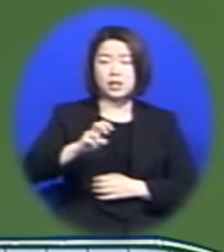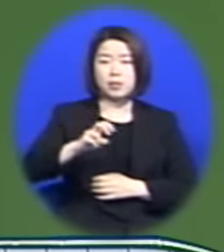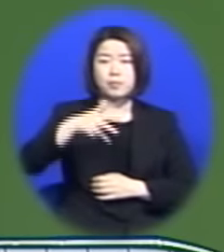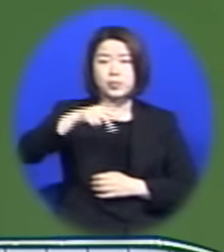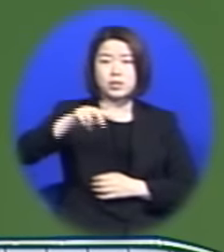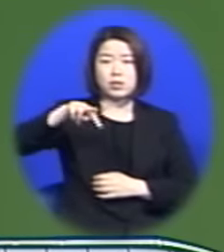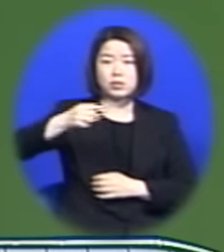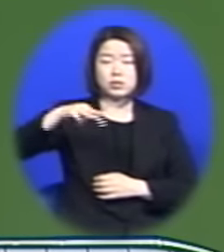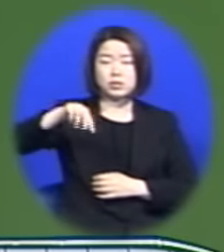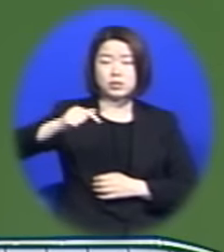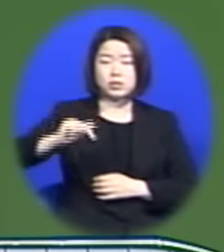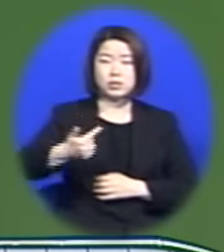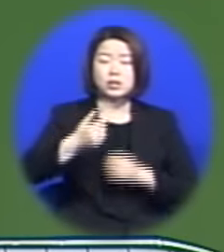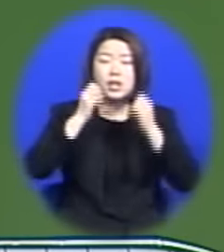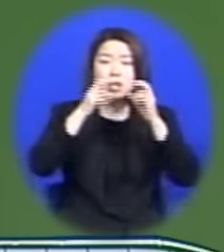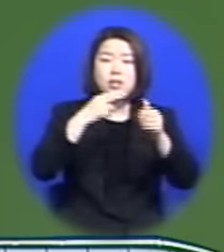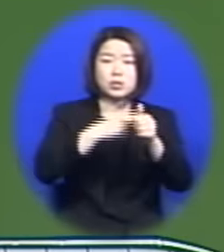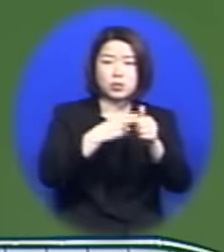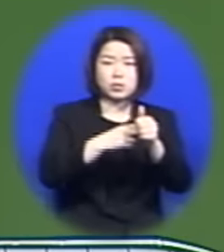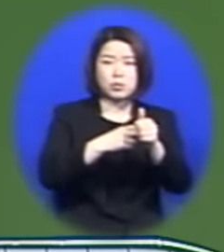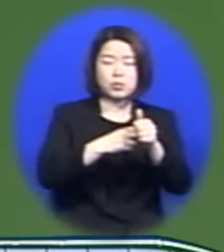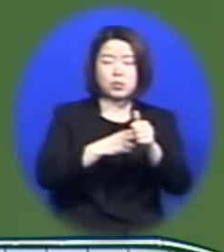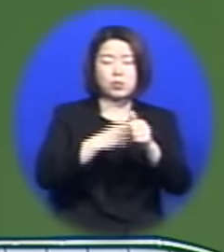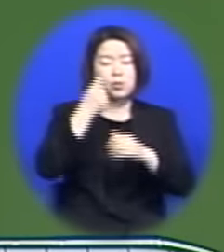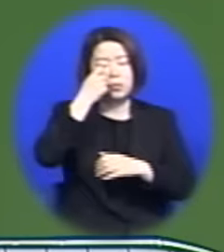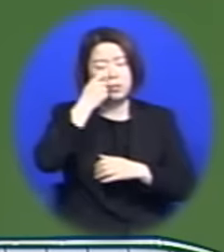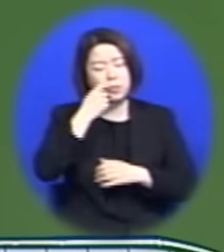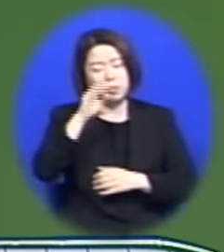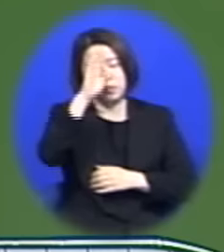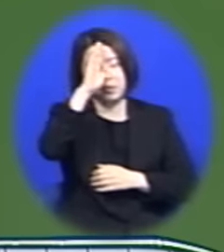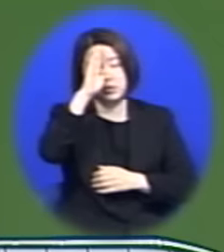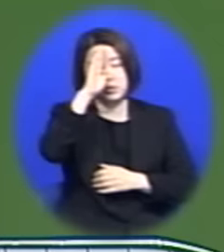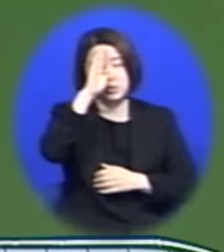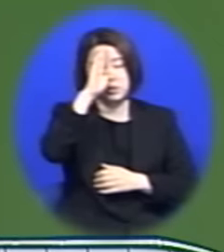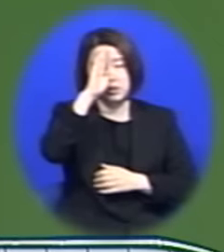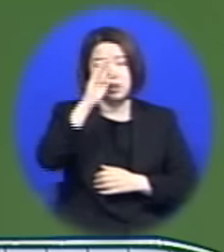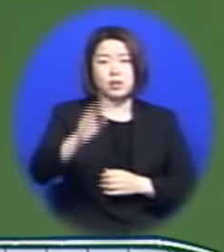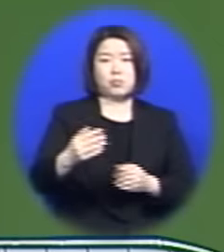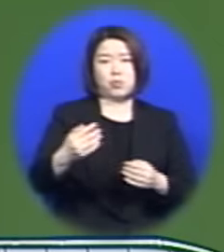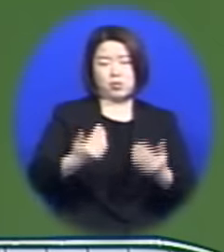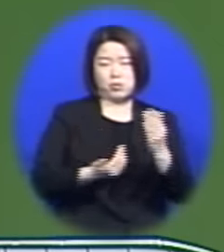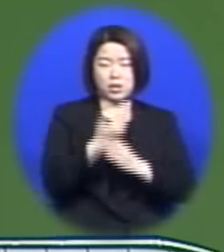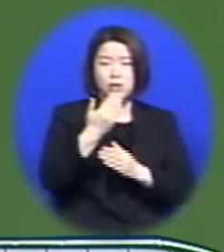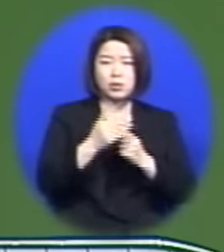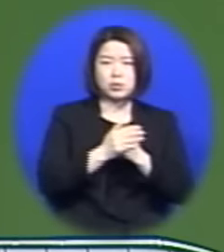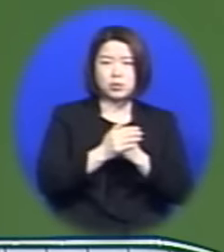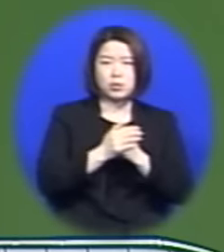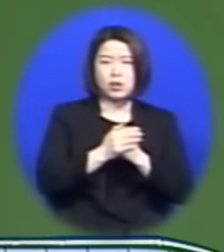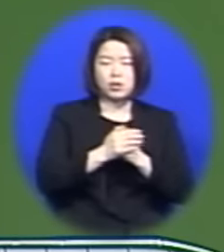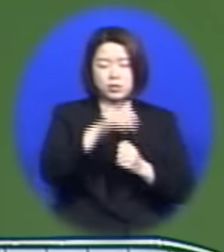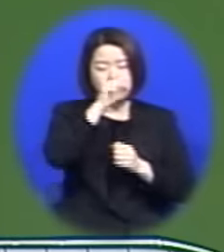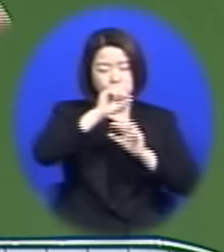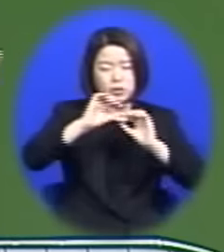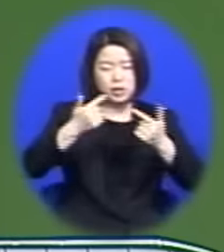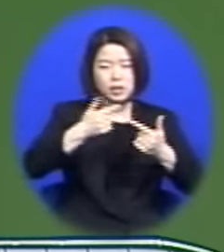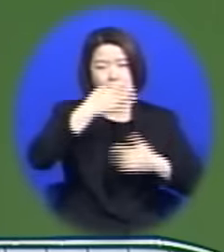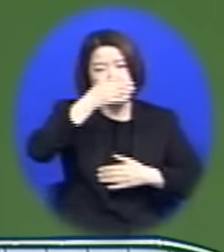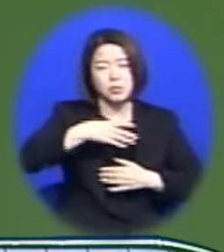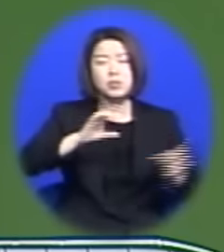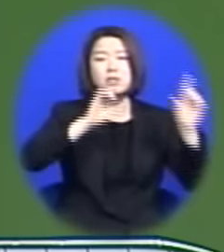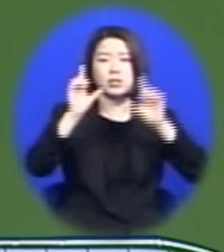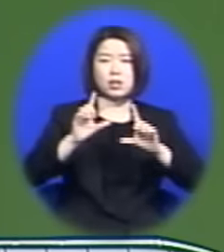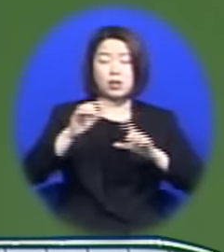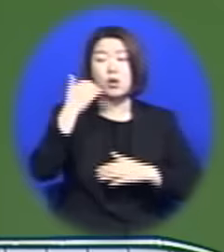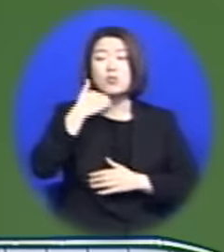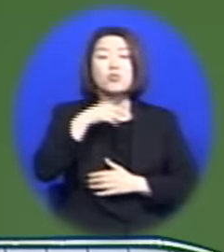우울증에 걸릴 정도로 완전히 폐인처럼 한동안 살았고 그리고 누구나 그런 상황을 보고 하나님을 어떻게 인정할